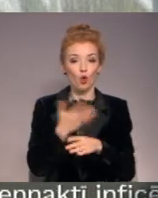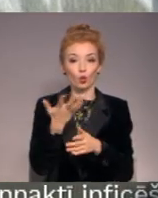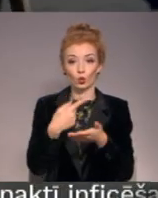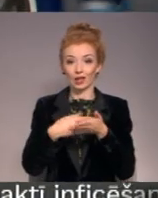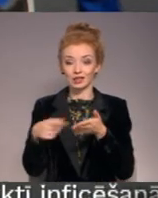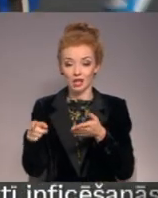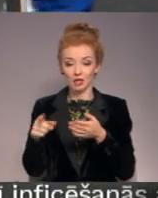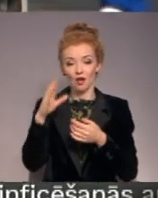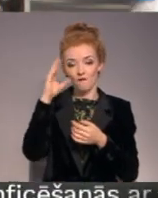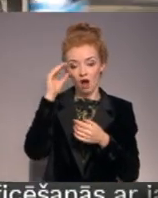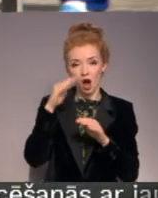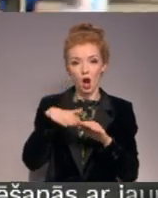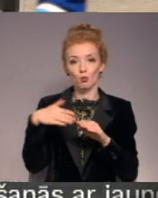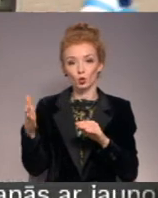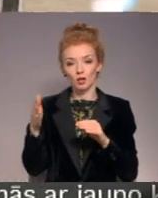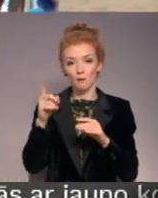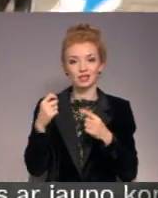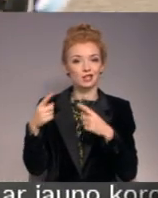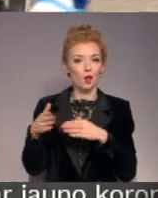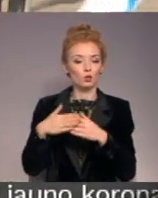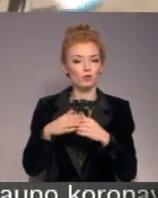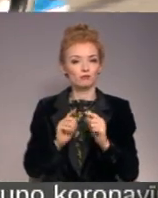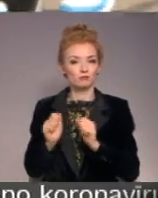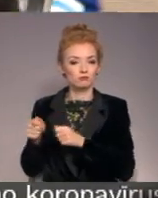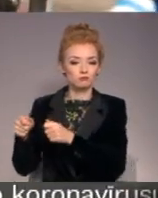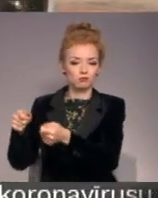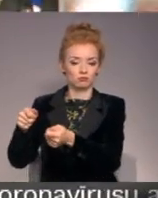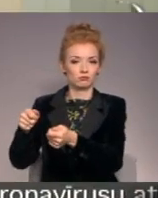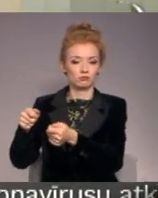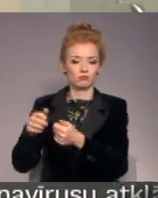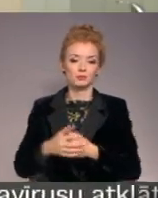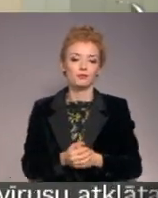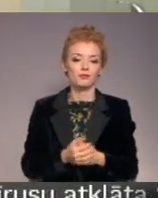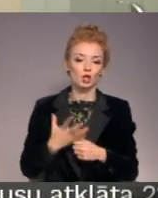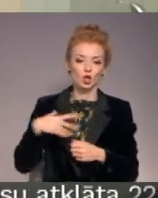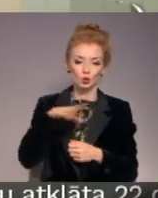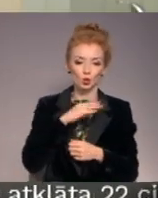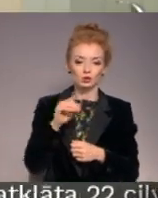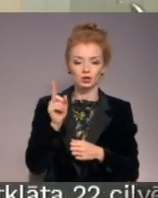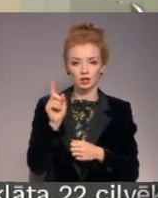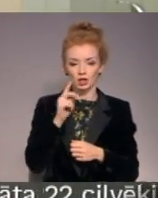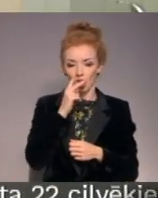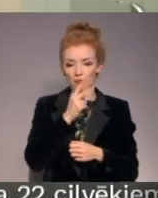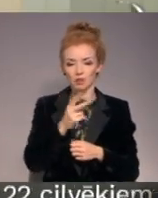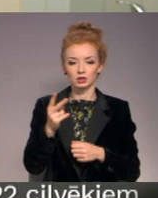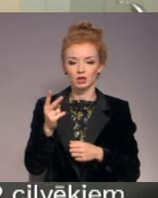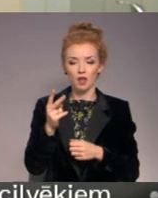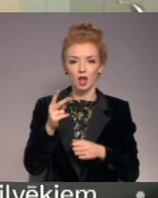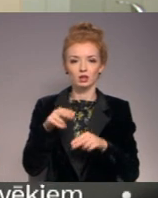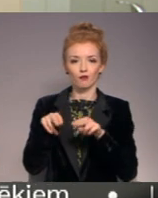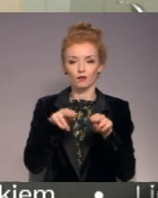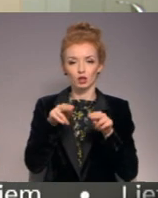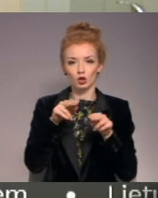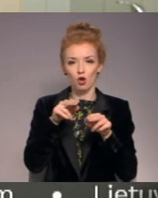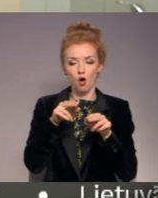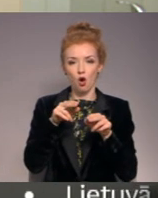izraksta, vakarpusē izved pa citām durvīm, ne tām, pa kurām uzņem. Mums ir jāpaskatās arī video